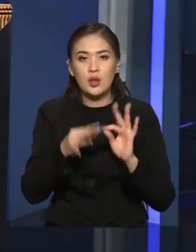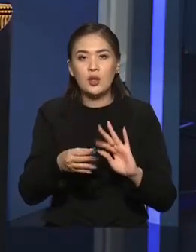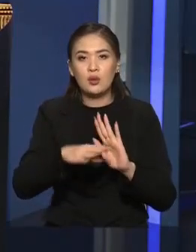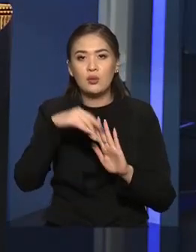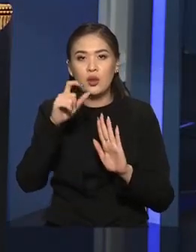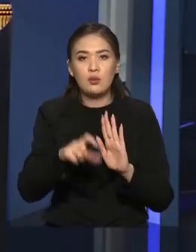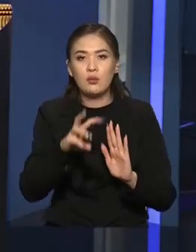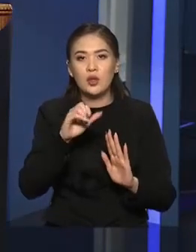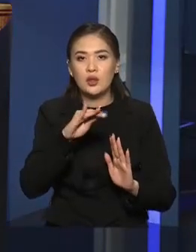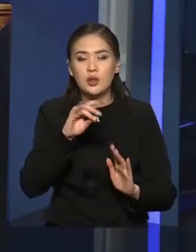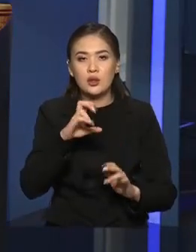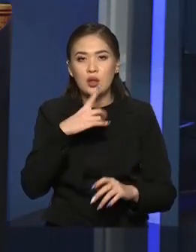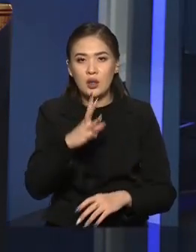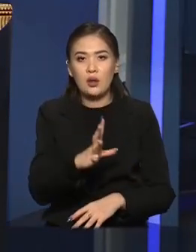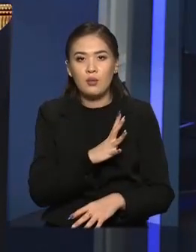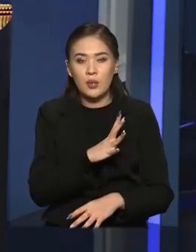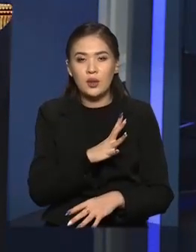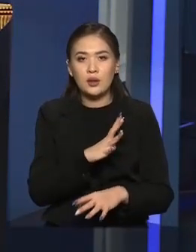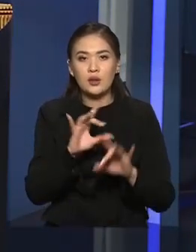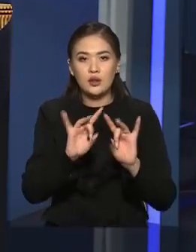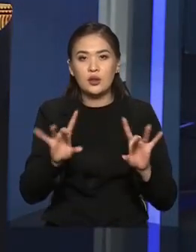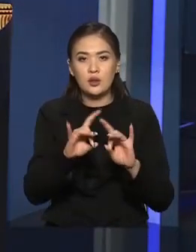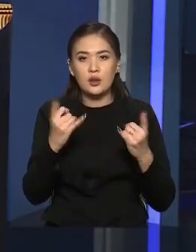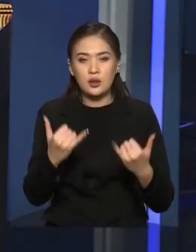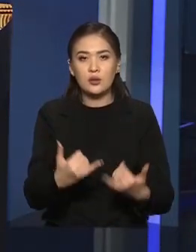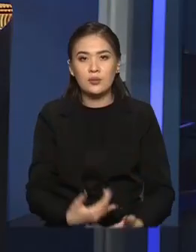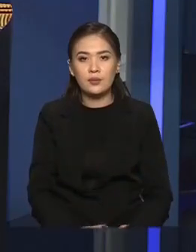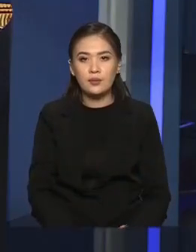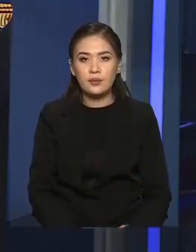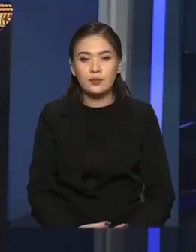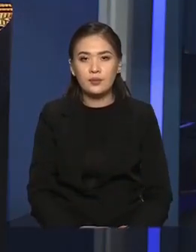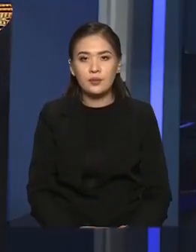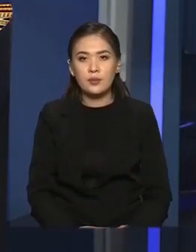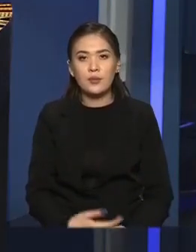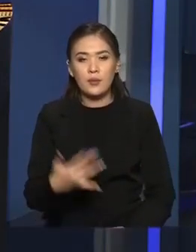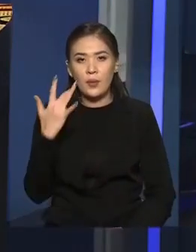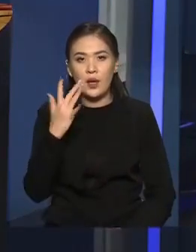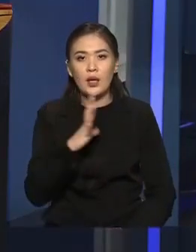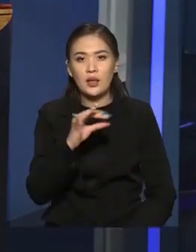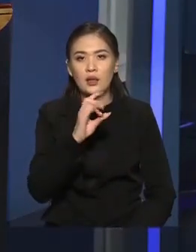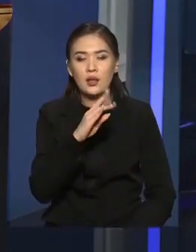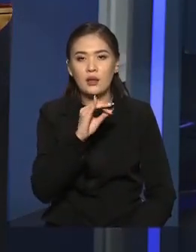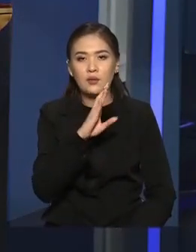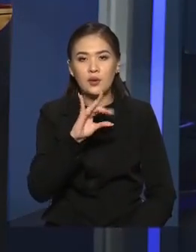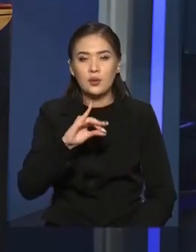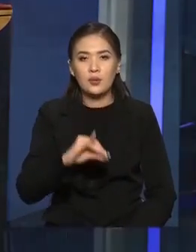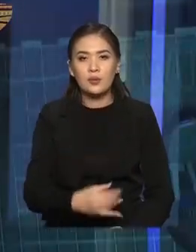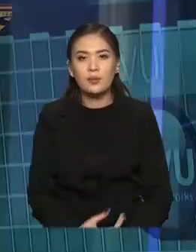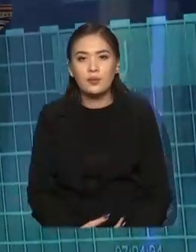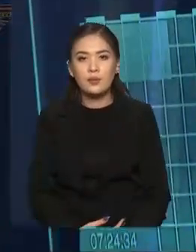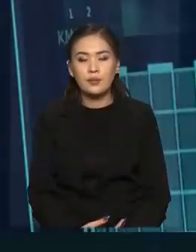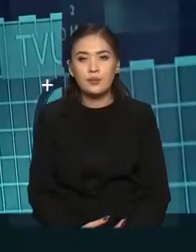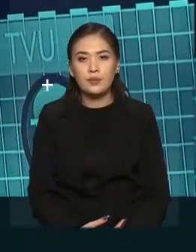Мажилиса Берик Бисенгалиев, моей коллеге Евгении Бодровой. Наша традиционная рубрика «Интервью».